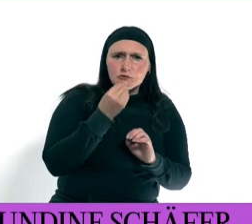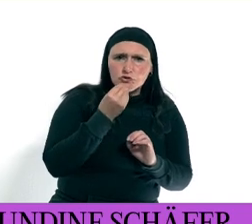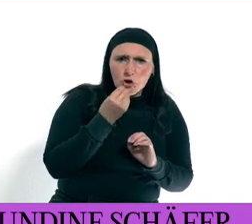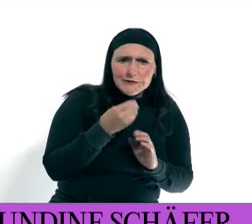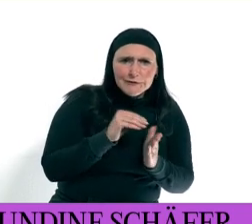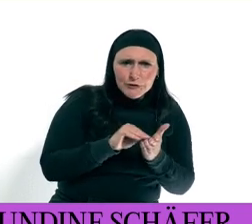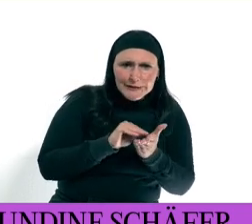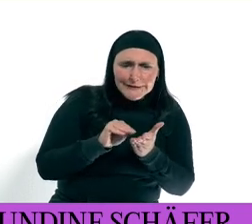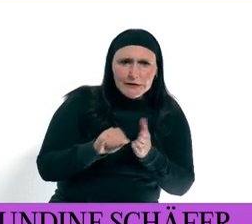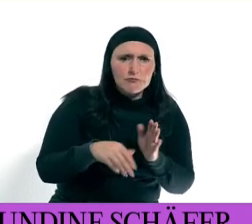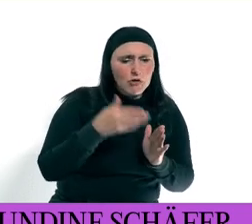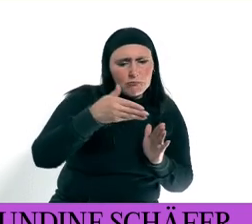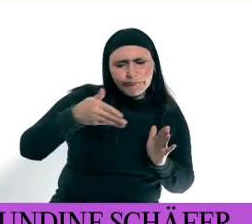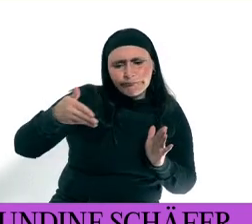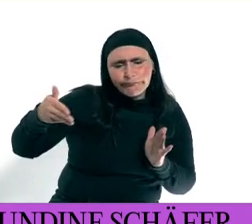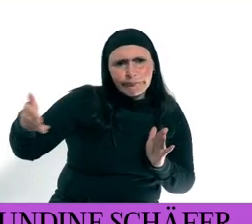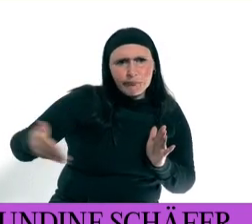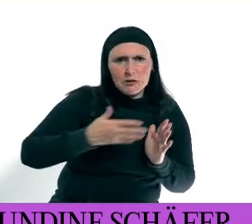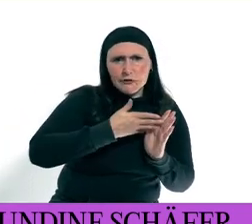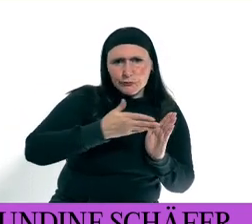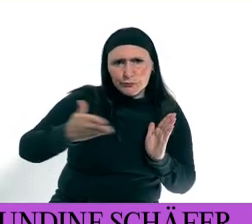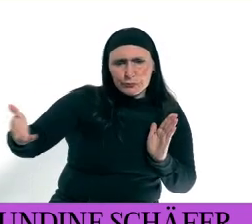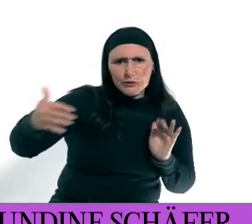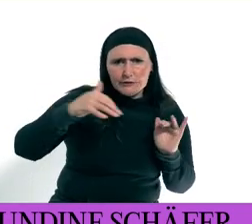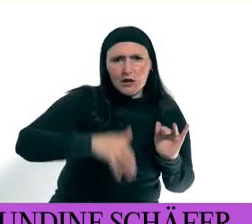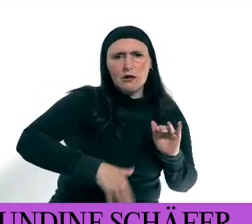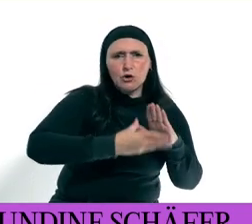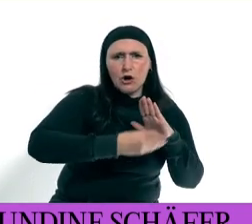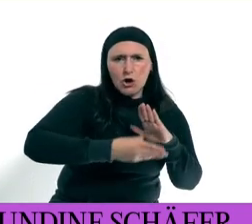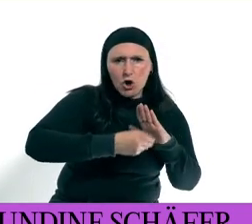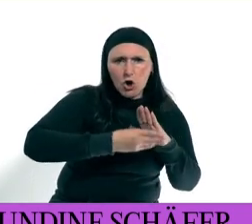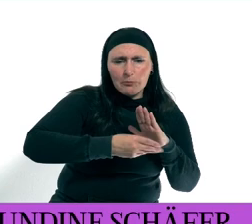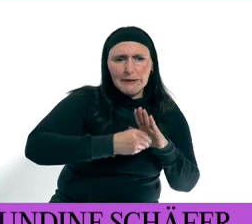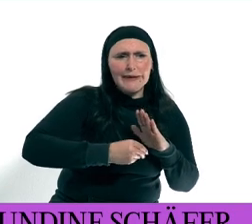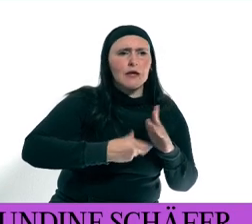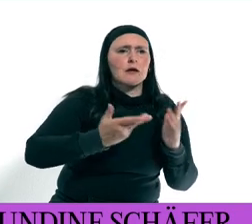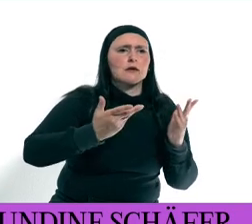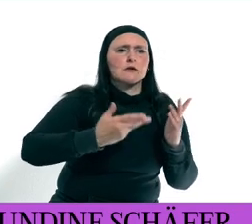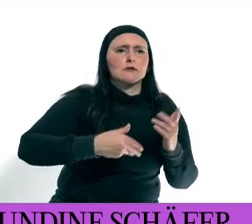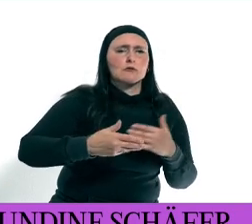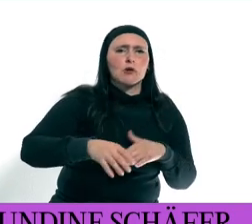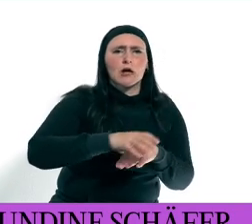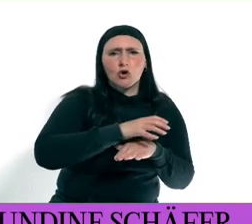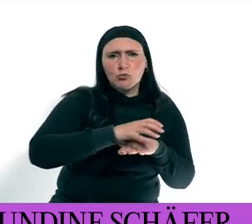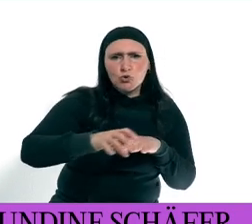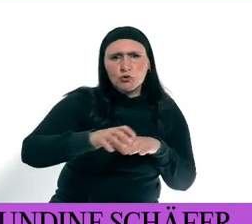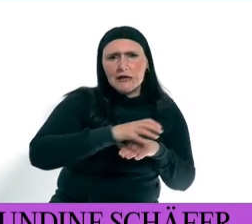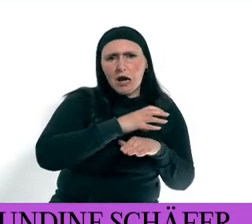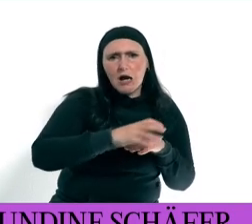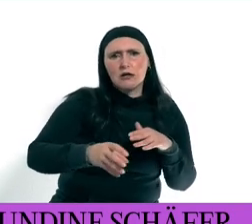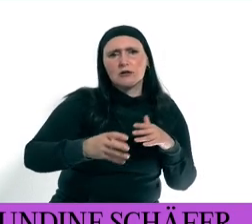sich im Erdgeschoss die Geschäfte, die man normalerweise so im Einkaufszentrum findet, also Lebensmittelläden,